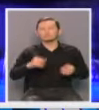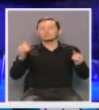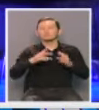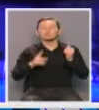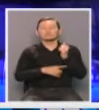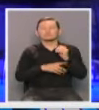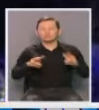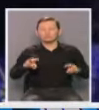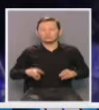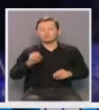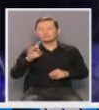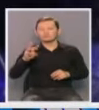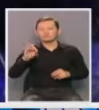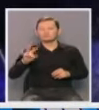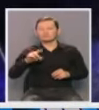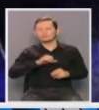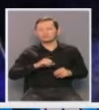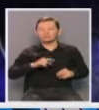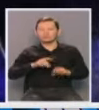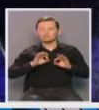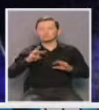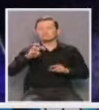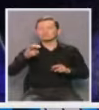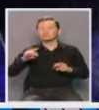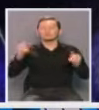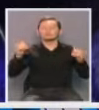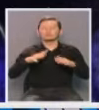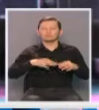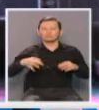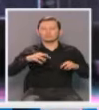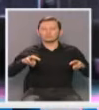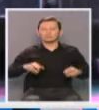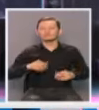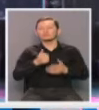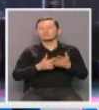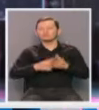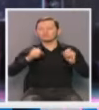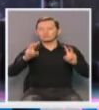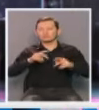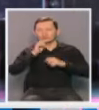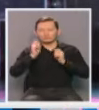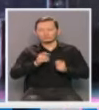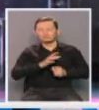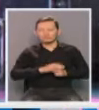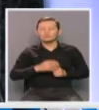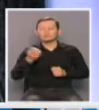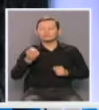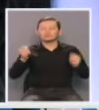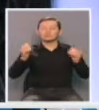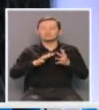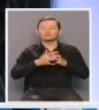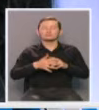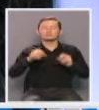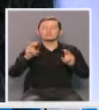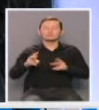қорытындылаған аудан әкімі Арман Баженов ұйымдастырушы Медет Серікбаевқа облыс әкімінің арнайы құттықтауын жеткізіп марапаттады. Сондай ақ ауданға